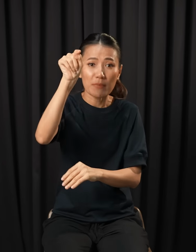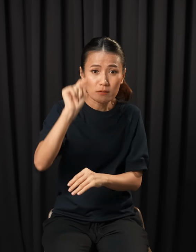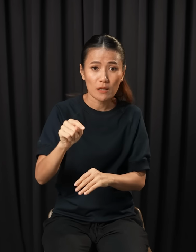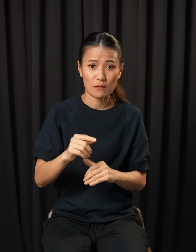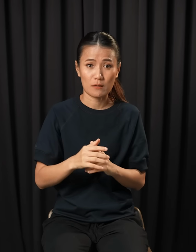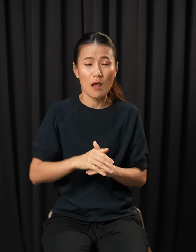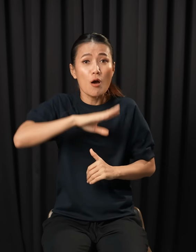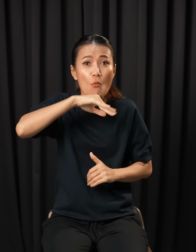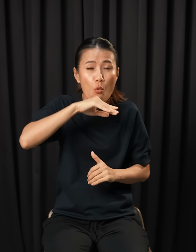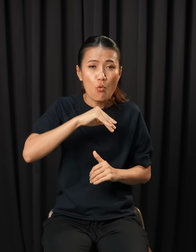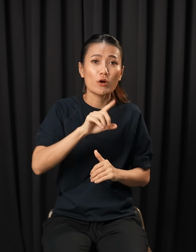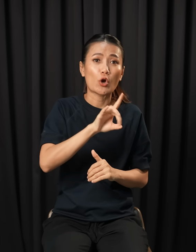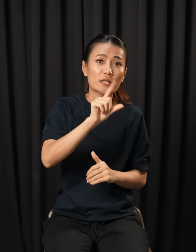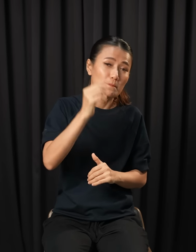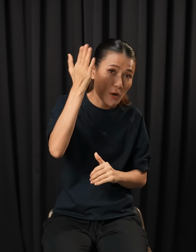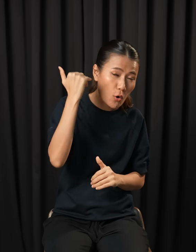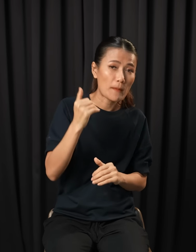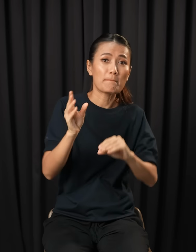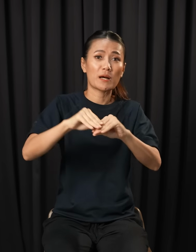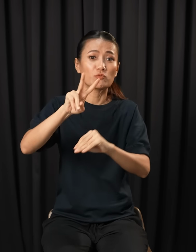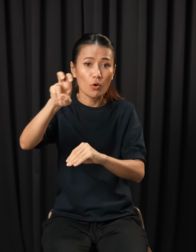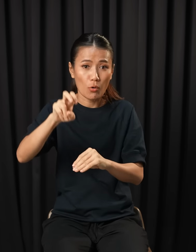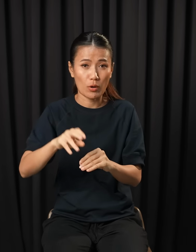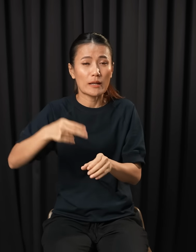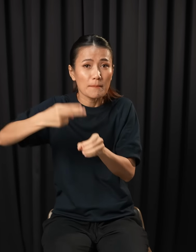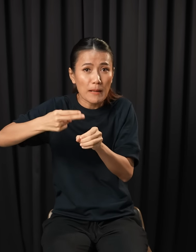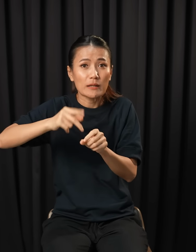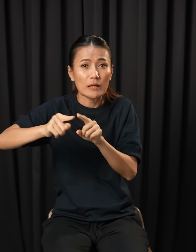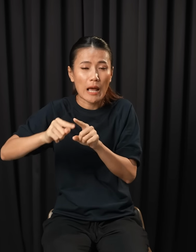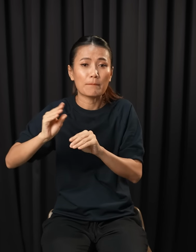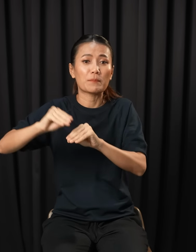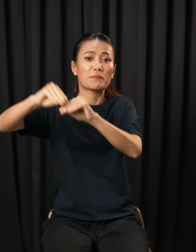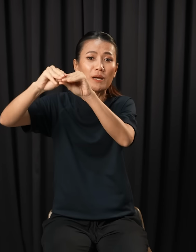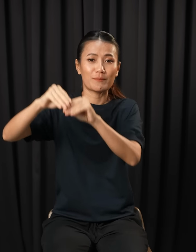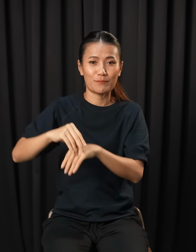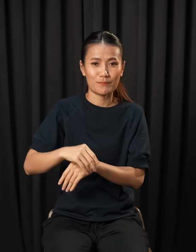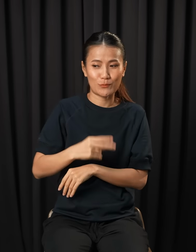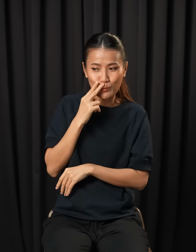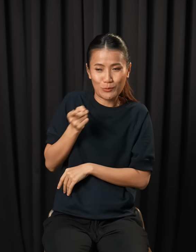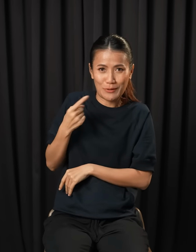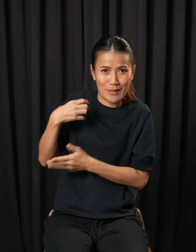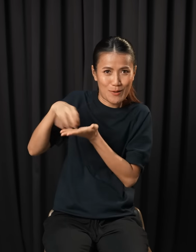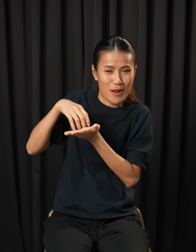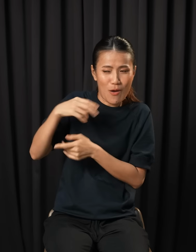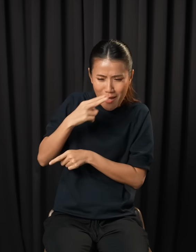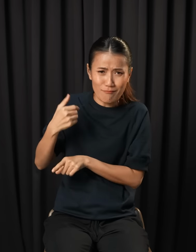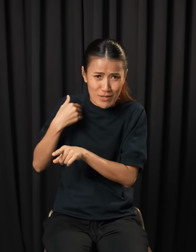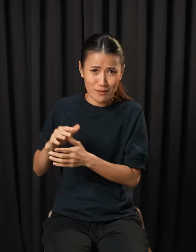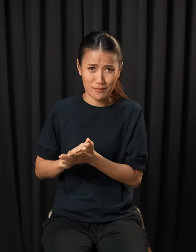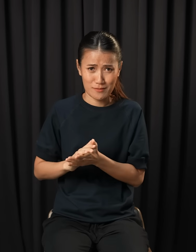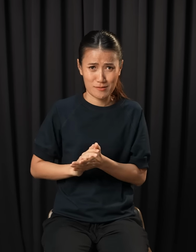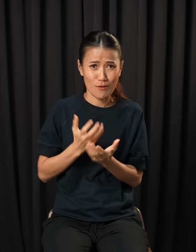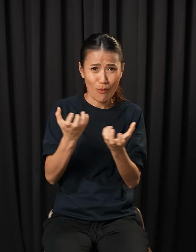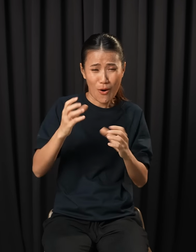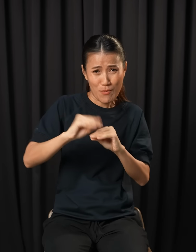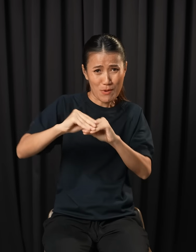ที่แล้วขึ้นอยู่ 6% ค่าเงินเฟ้ อ แล้วก็ย้อนหลังไปเรื่อยๆบวกกันเนี่ยมันขึ้นกันเป็น100กว่าเท่าอะไรเง ี้ ยค่าหมูเนี่ยกิโล120เป็น200แล้วพลังงานอะไรที่ผ